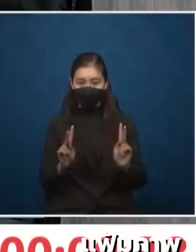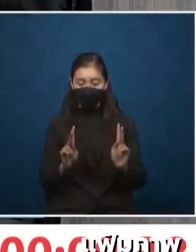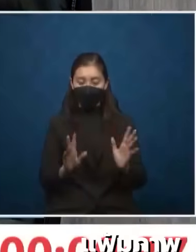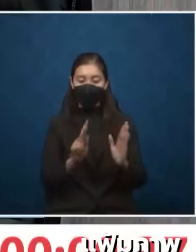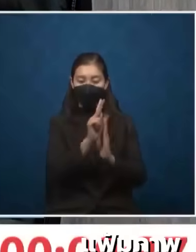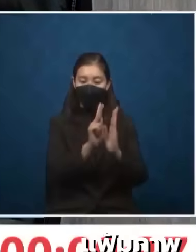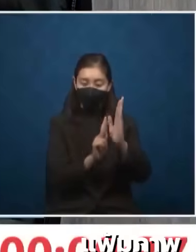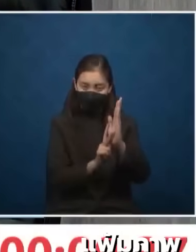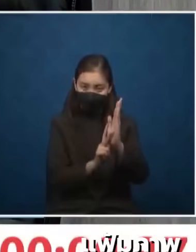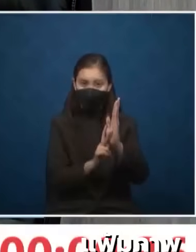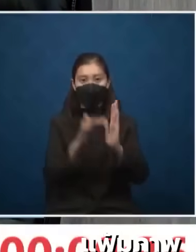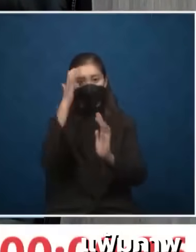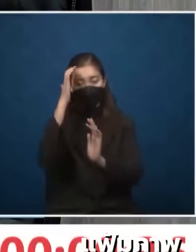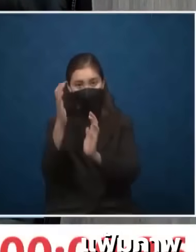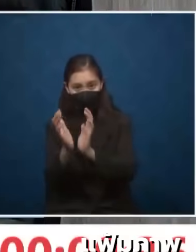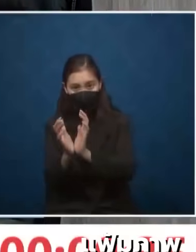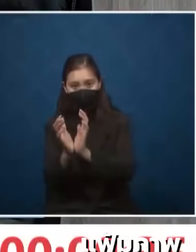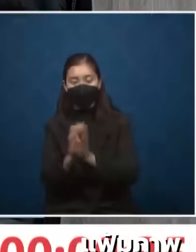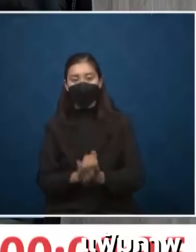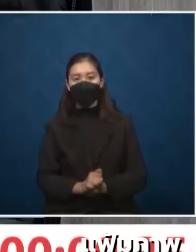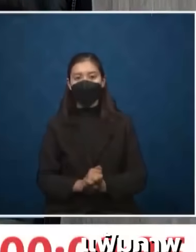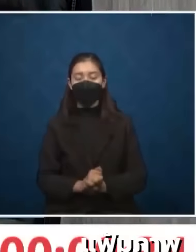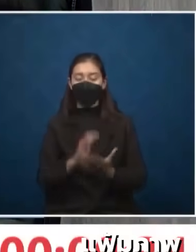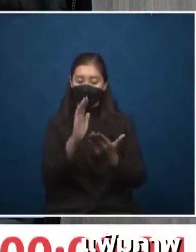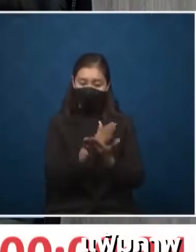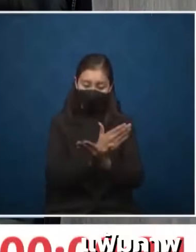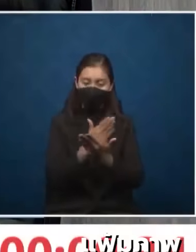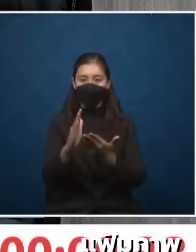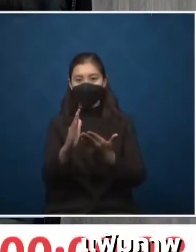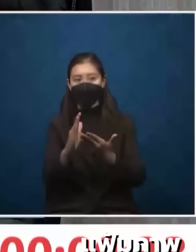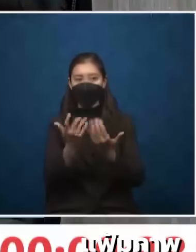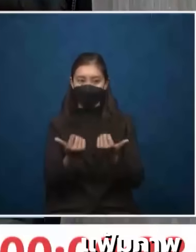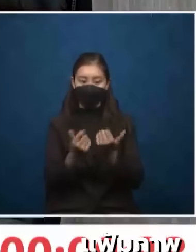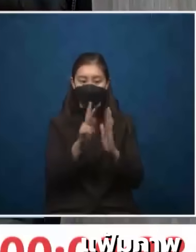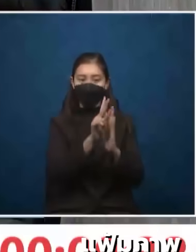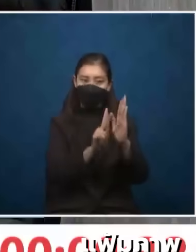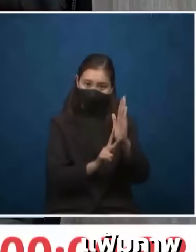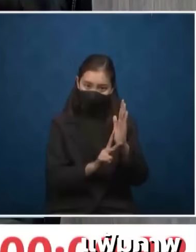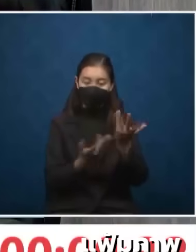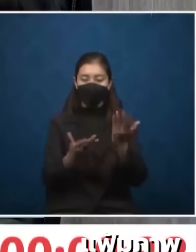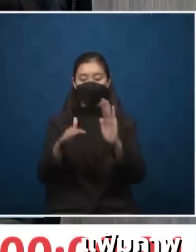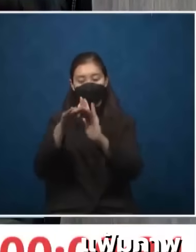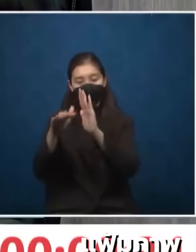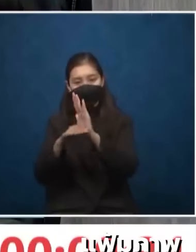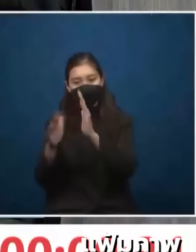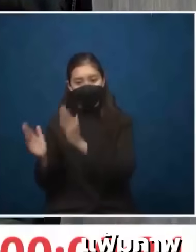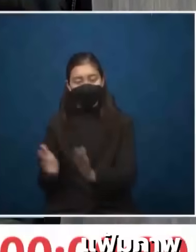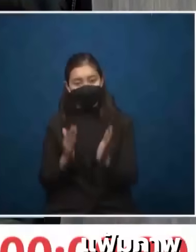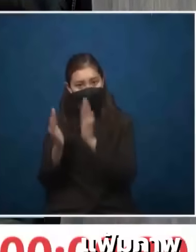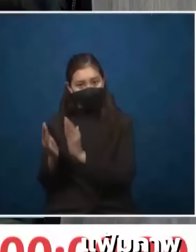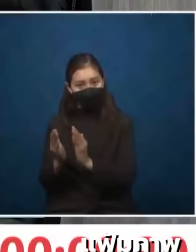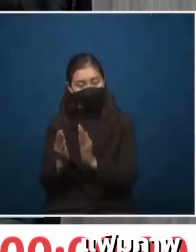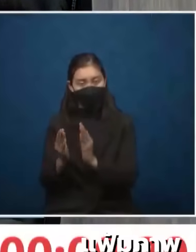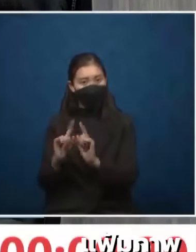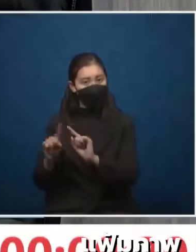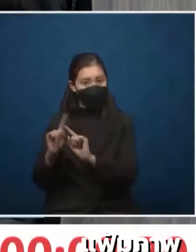กฤทธิ์เจนครองธรรมให้สัมภาษณ์20สิงหาคมวัดตามหลักการเมื่อพรรครวมเสียงได้มากเส